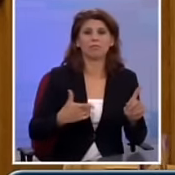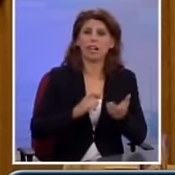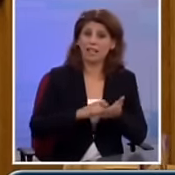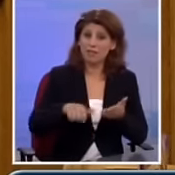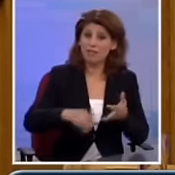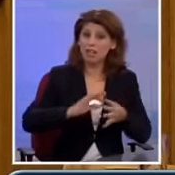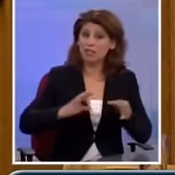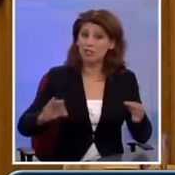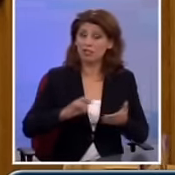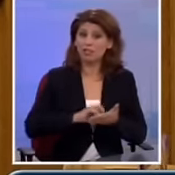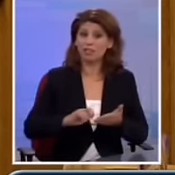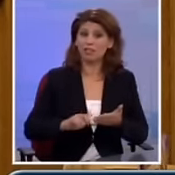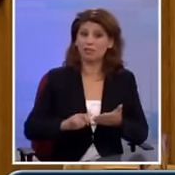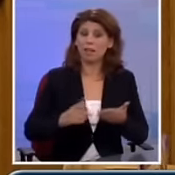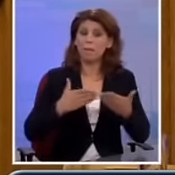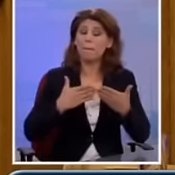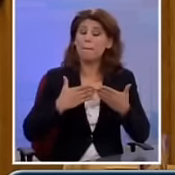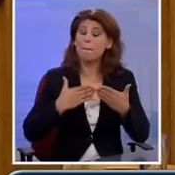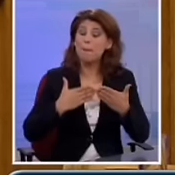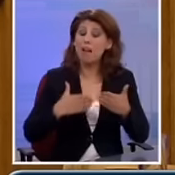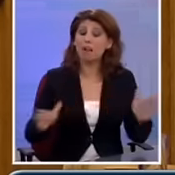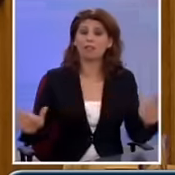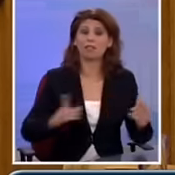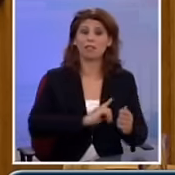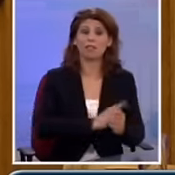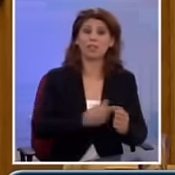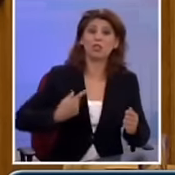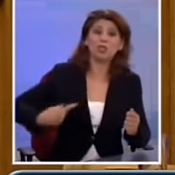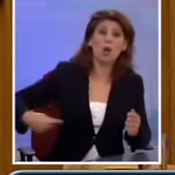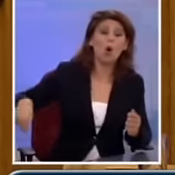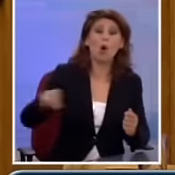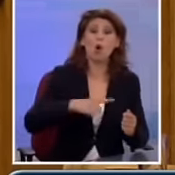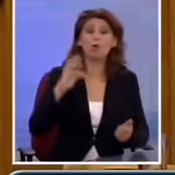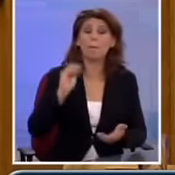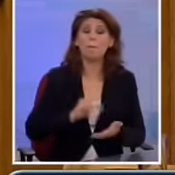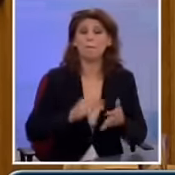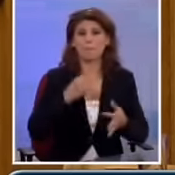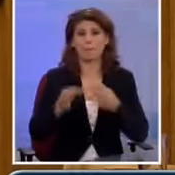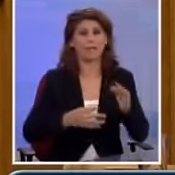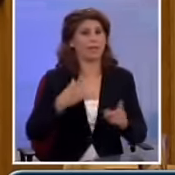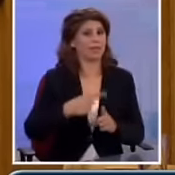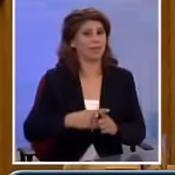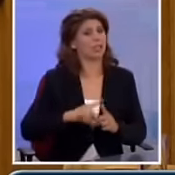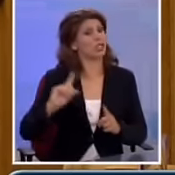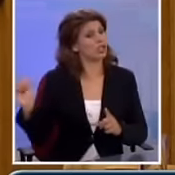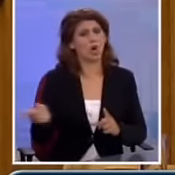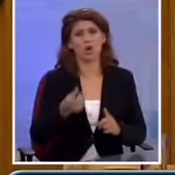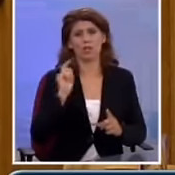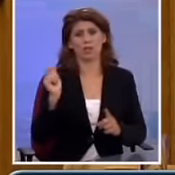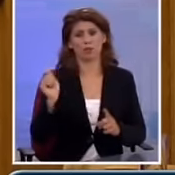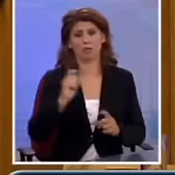ιστορία, με την ανοιχτή όμως δυνατότητα σε όλους να επανατοποθετηθούν θετικά σε όλες τις πολιτικές